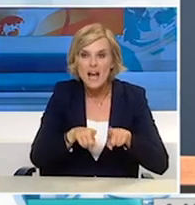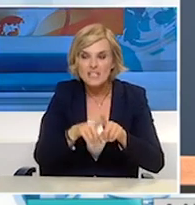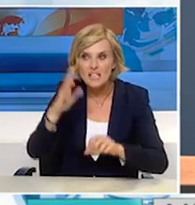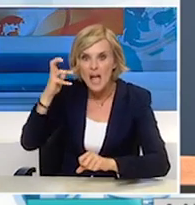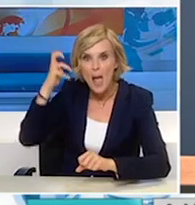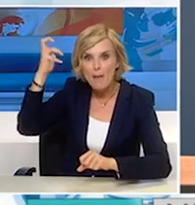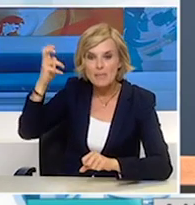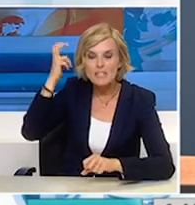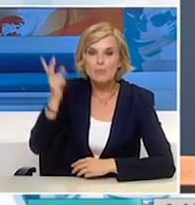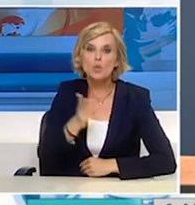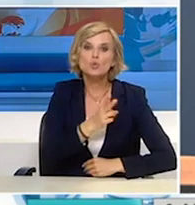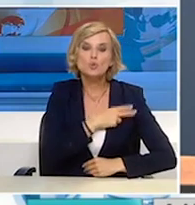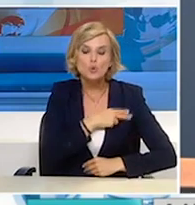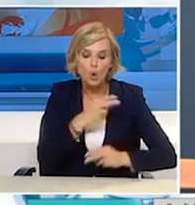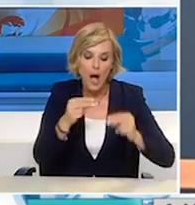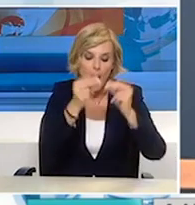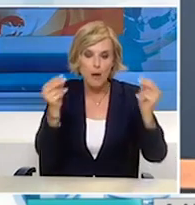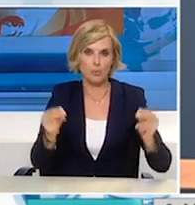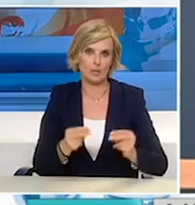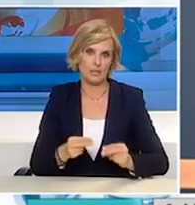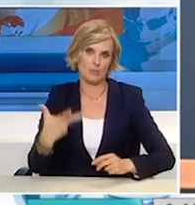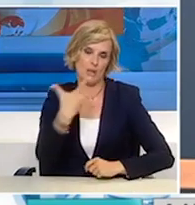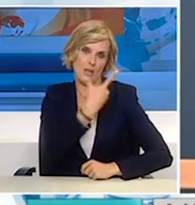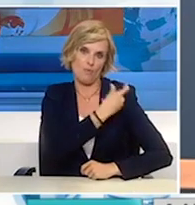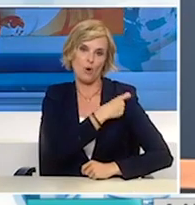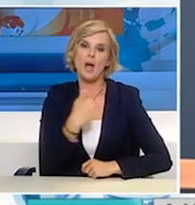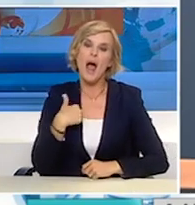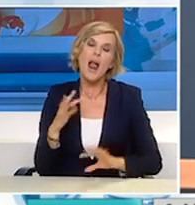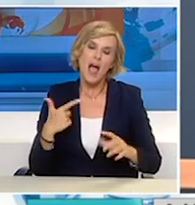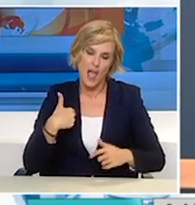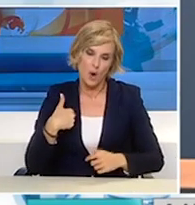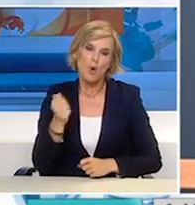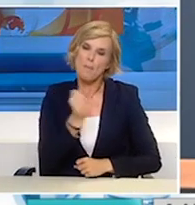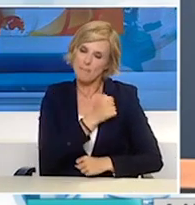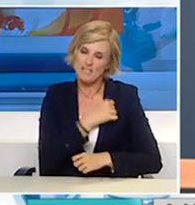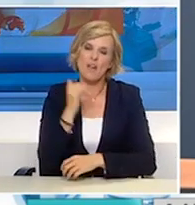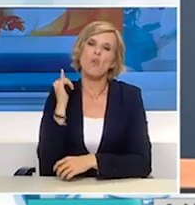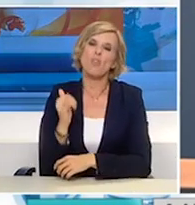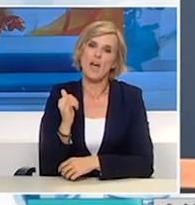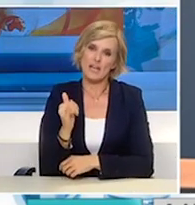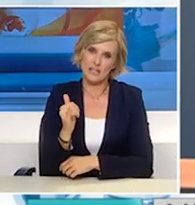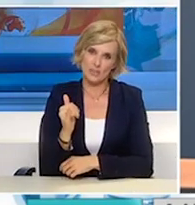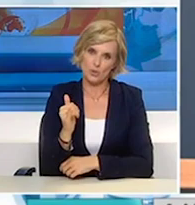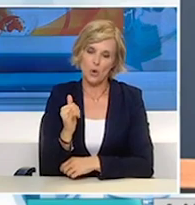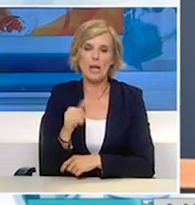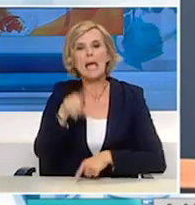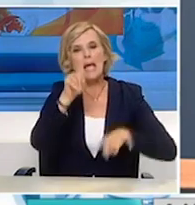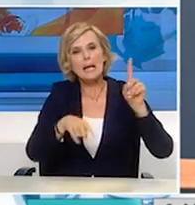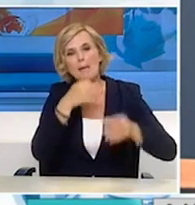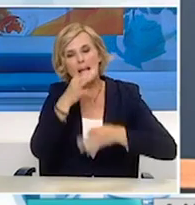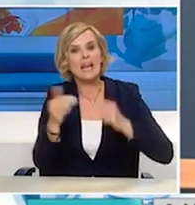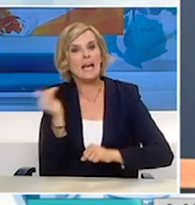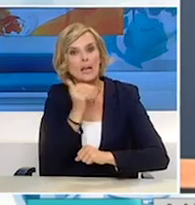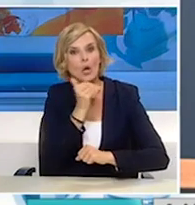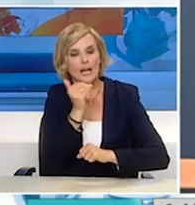ώστε να έχουμε ένα ασφαλές και αποτελεσματικό εμβόλιο. Πιστεύω ότι θα αργήσει. Παρά το γεγονός ότι ακούτε ότι θα έρθουν πολύ γρήγορα εμβόλια, και να